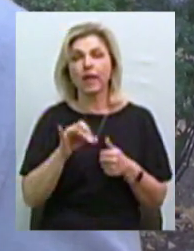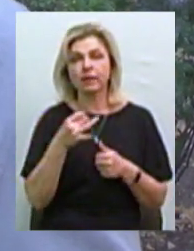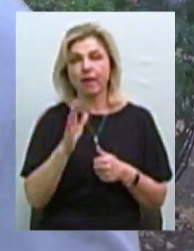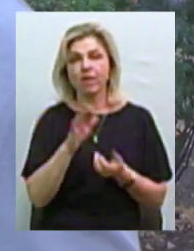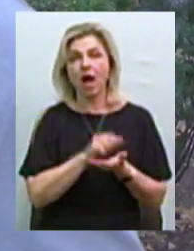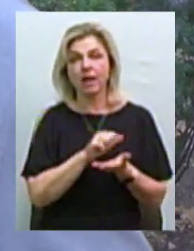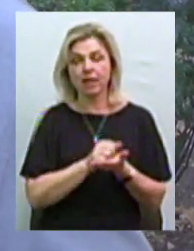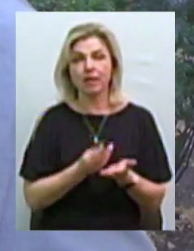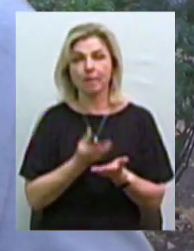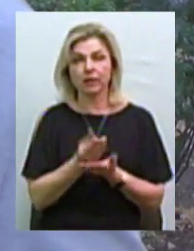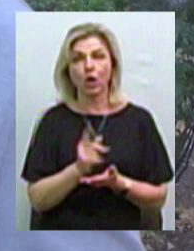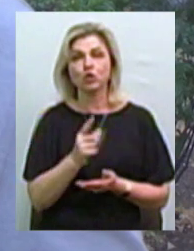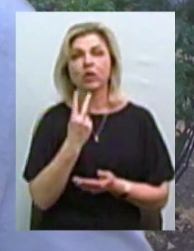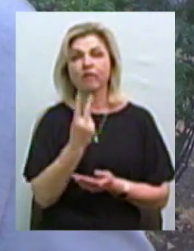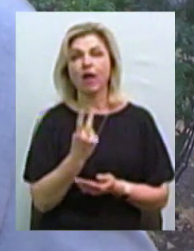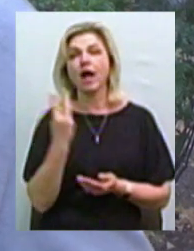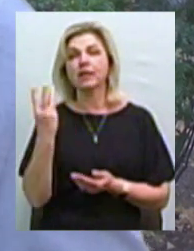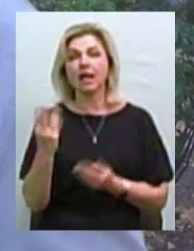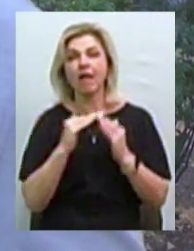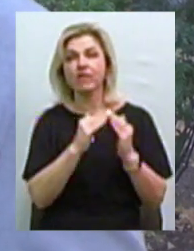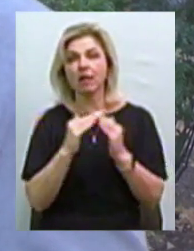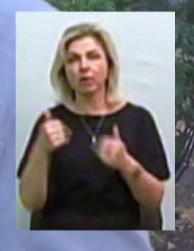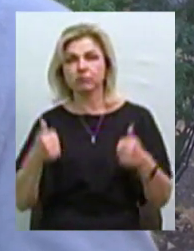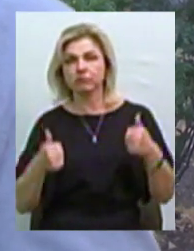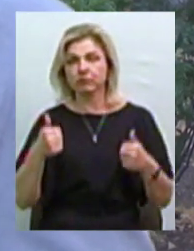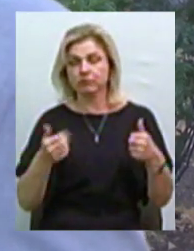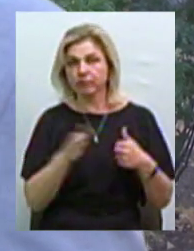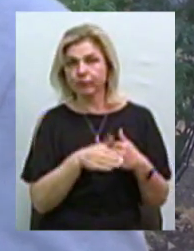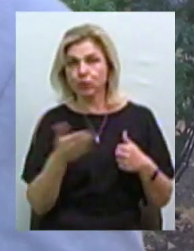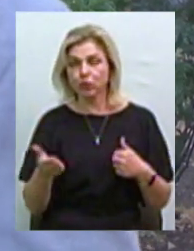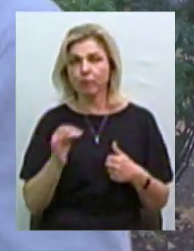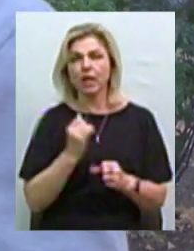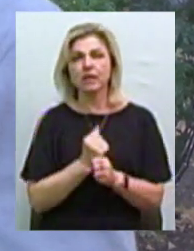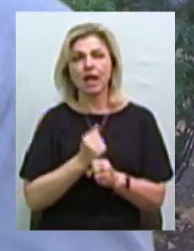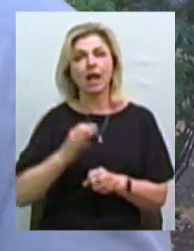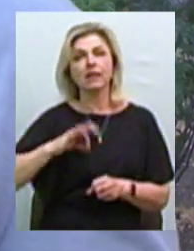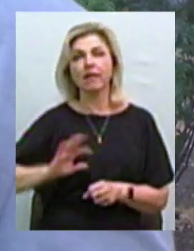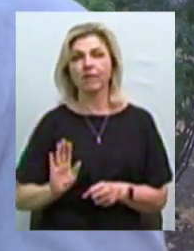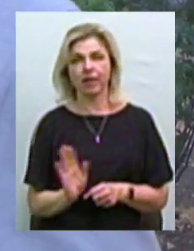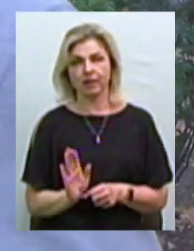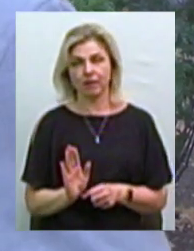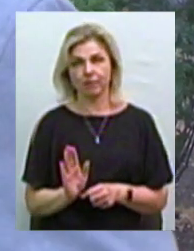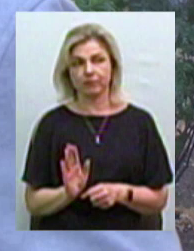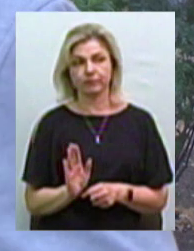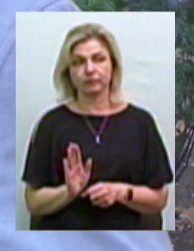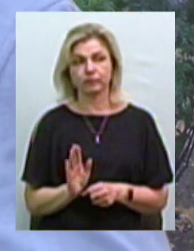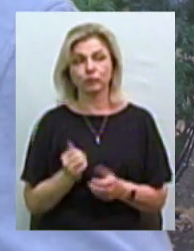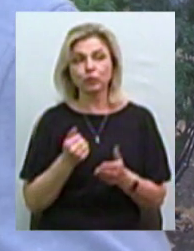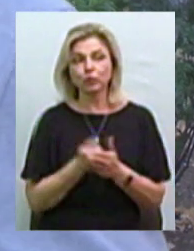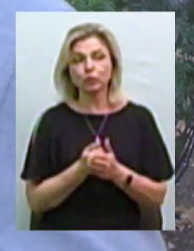платі, що 2-3 фермери конкурують між собою і навіть роблять для себе невигідним, до